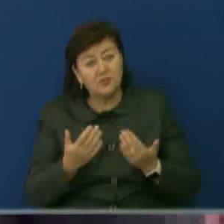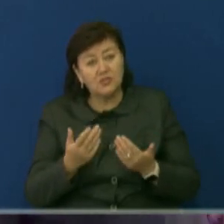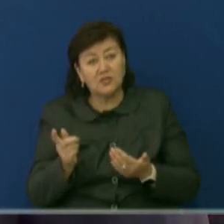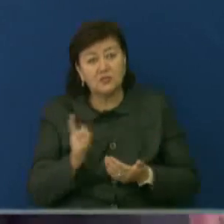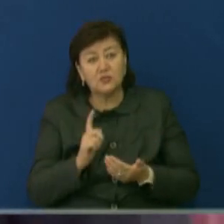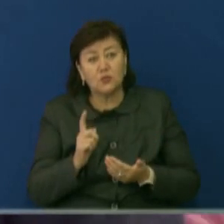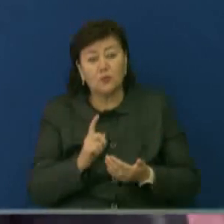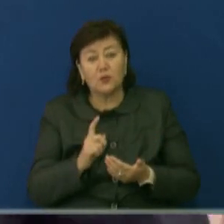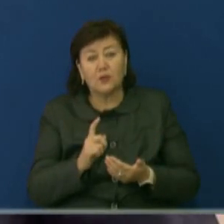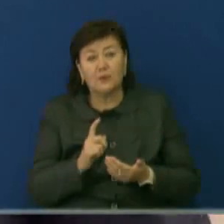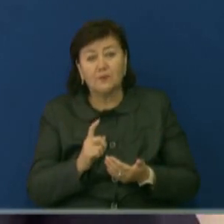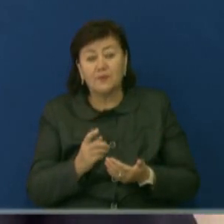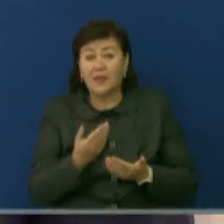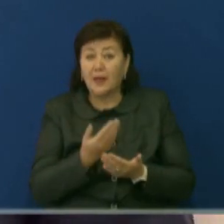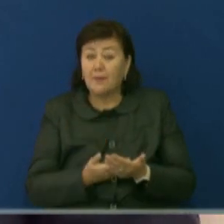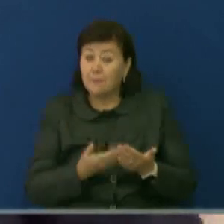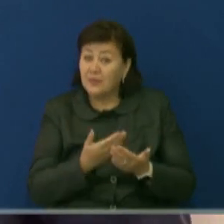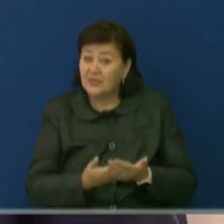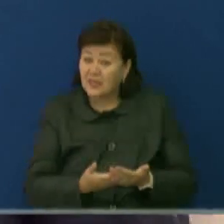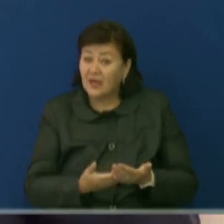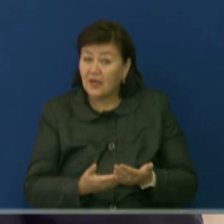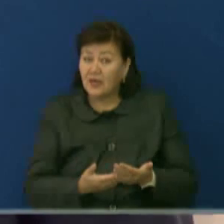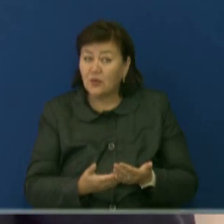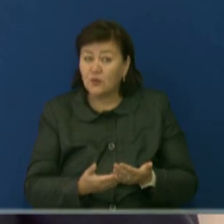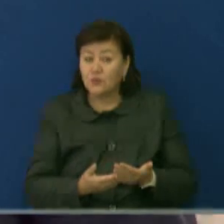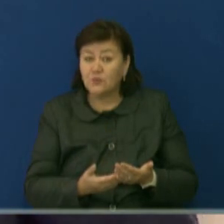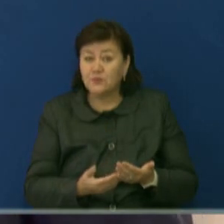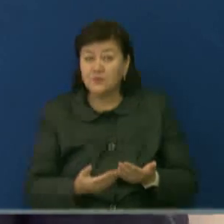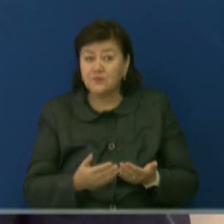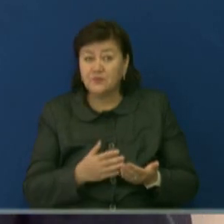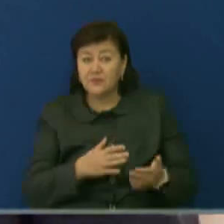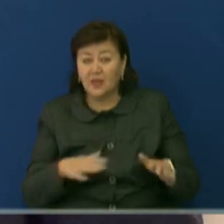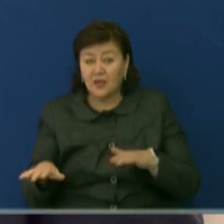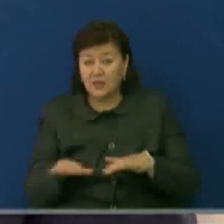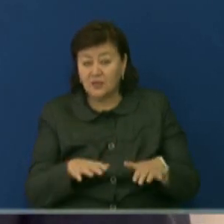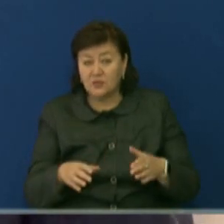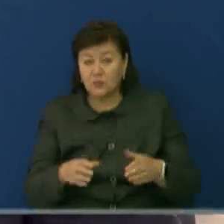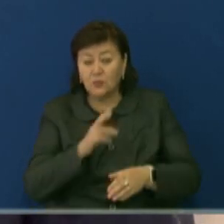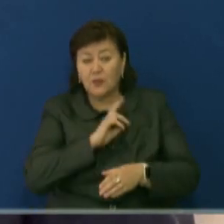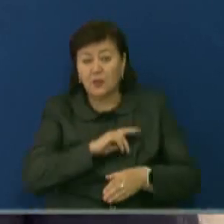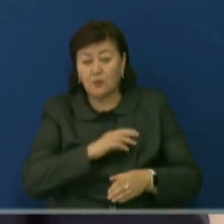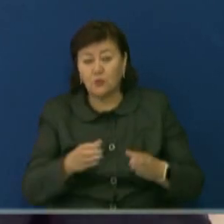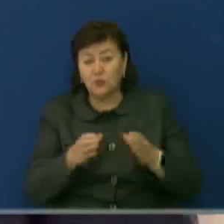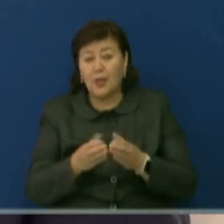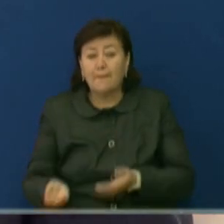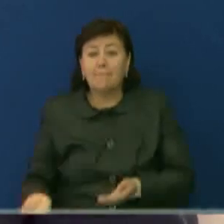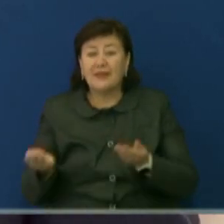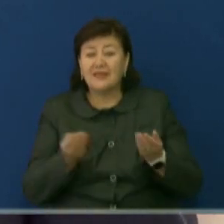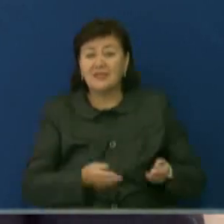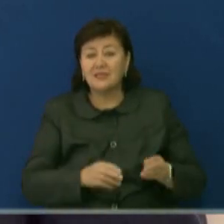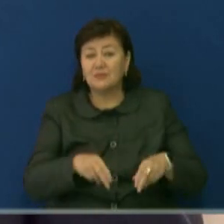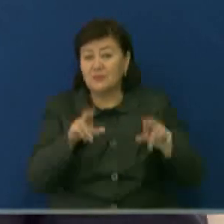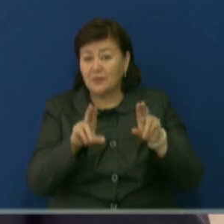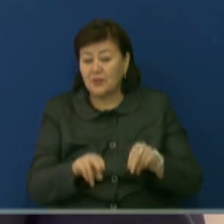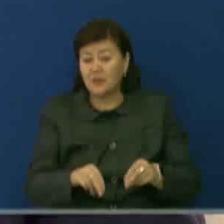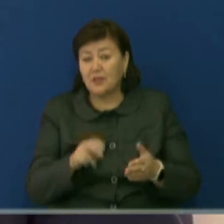быть, я предлагаю, вот сейчас жителям мы собрались, предложил, давайте составим рабочую комиссию, пригласим специалистов и проведем